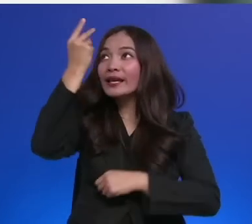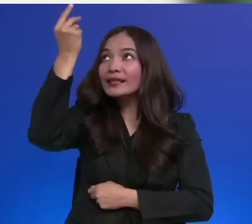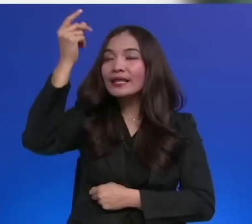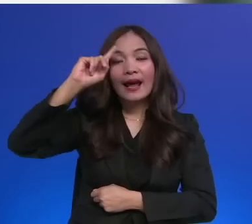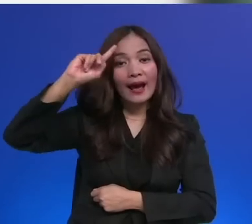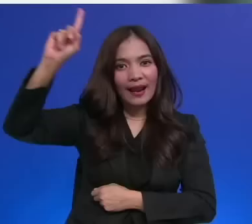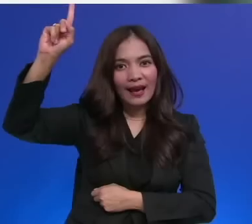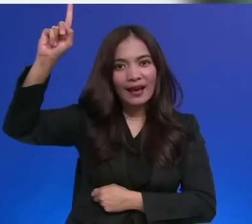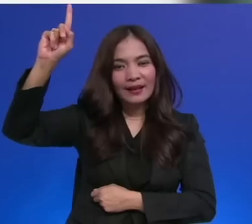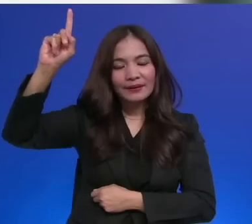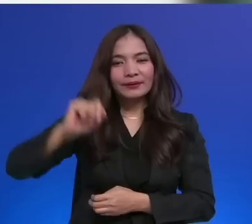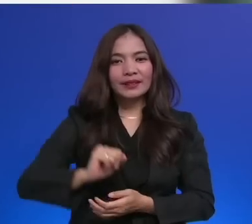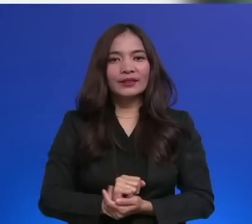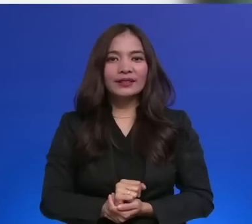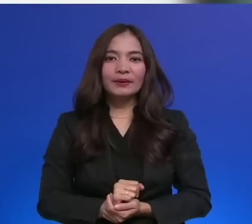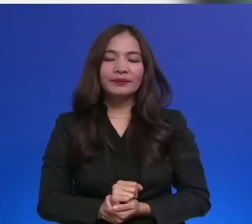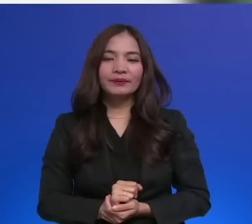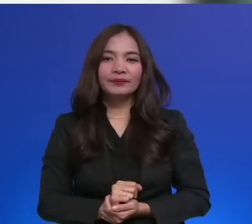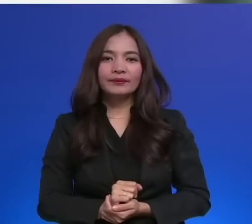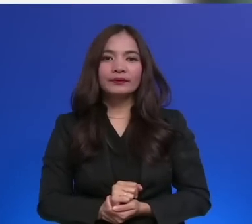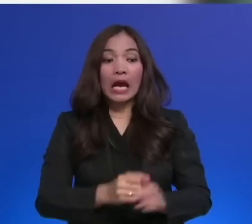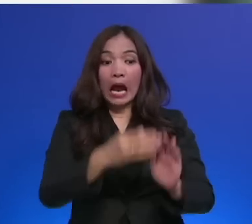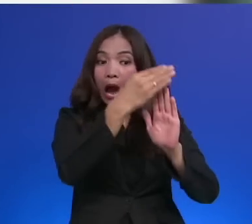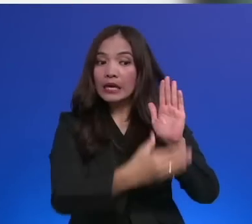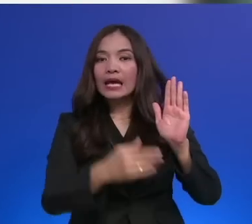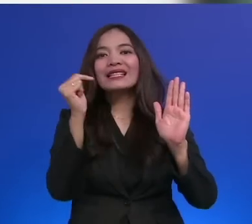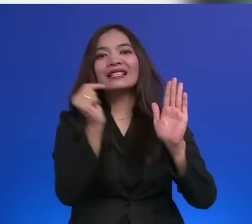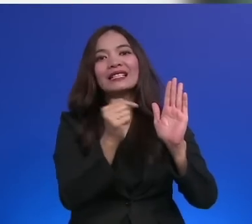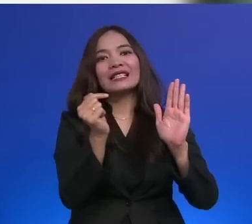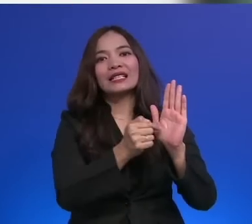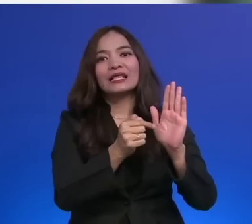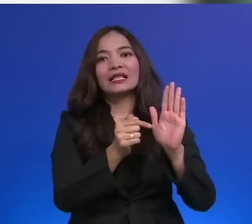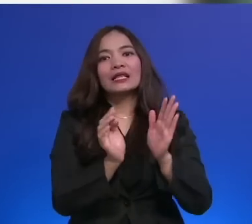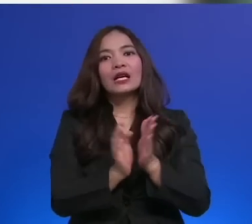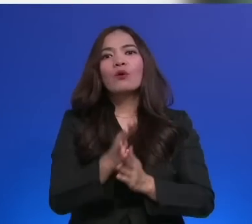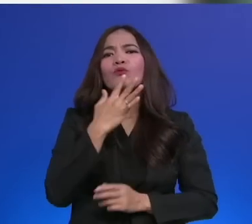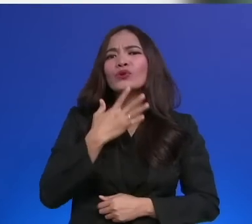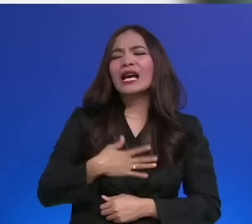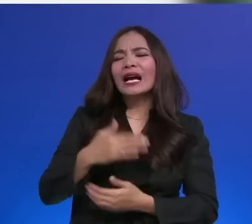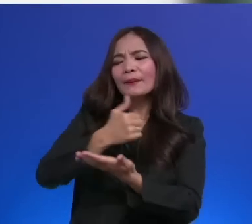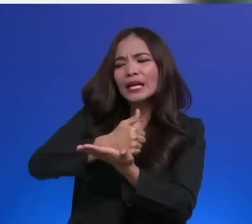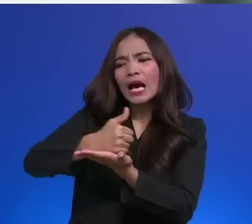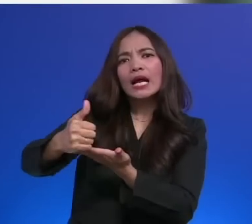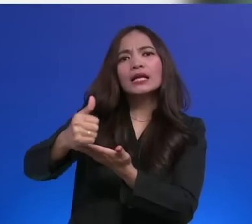Allah. Di balik ayat ini ternyata tersirat satu kebenaran,